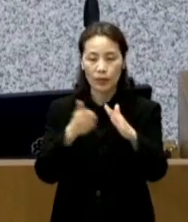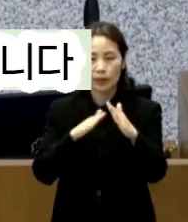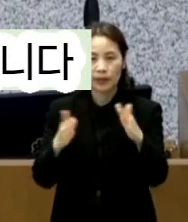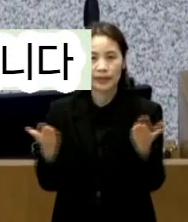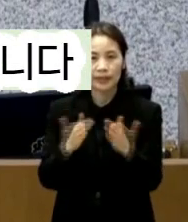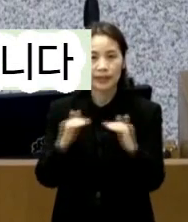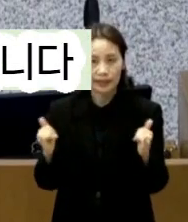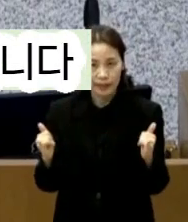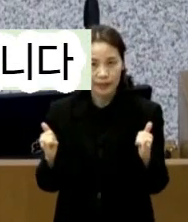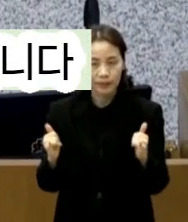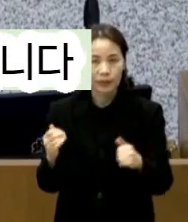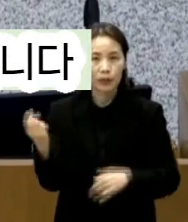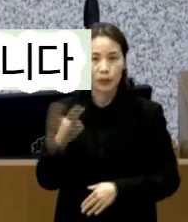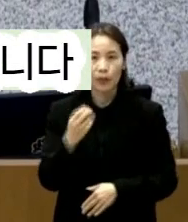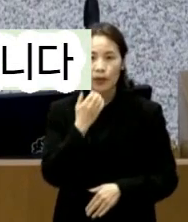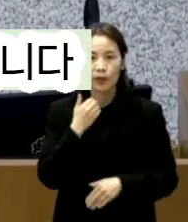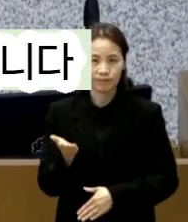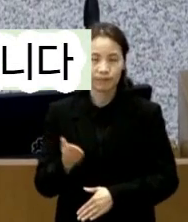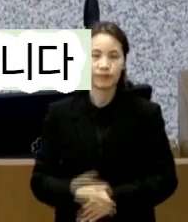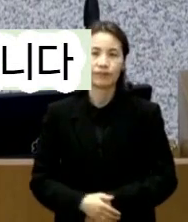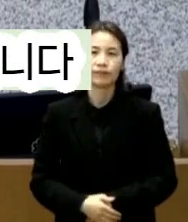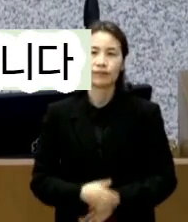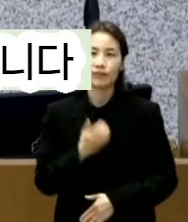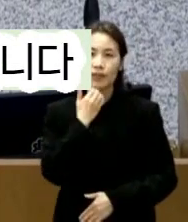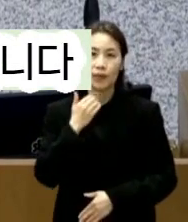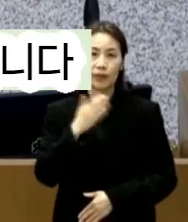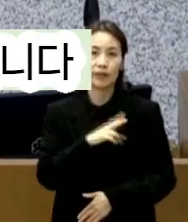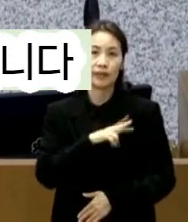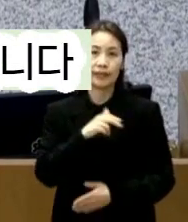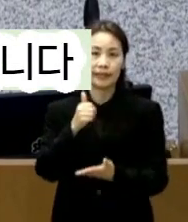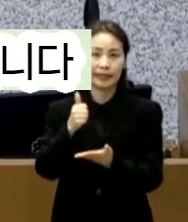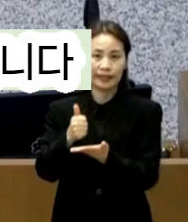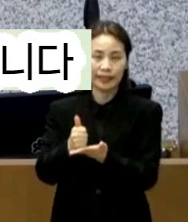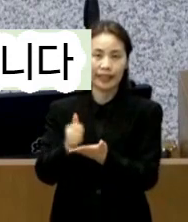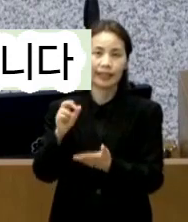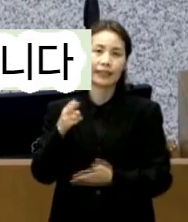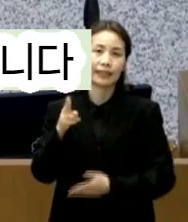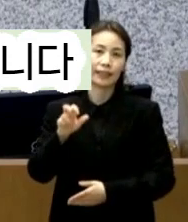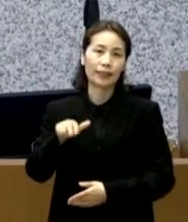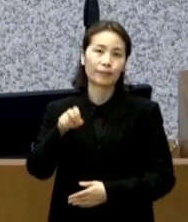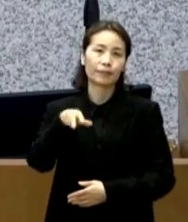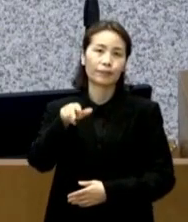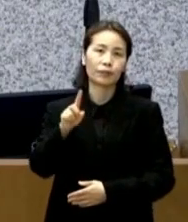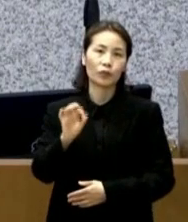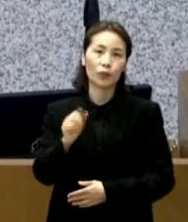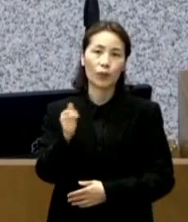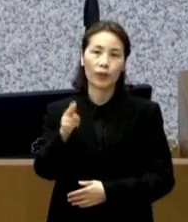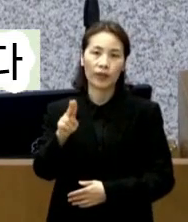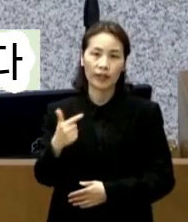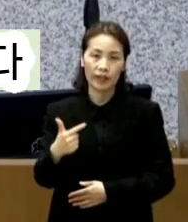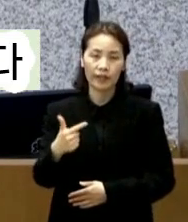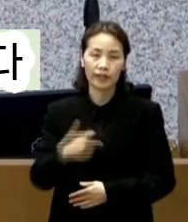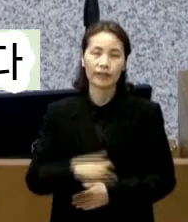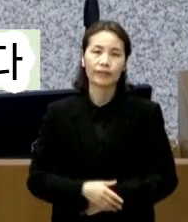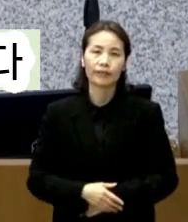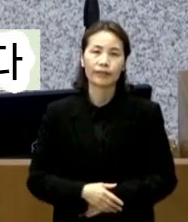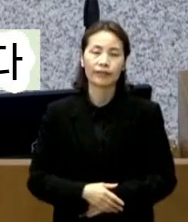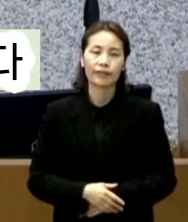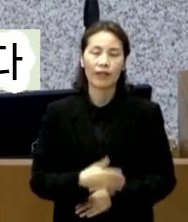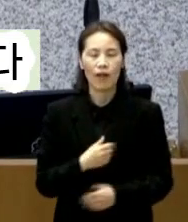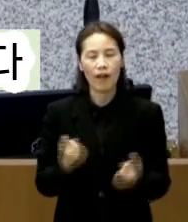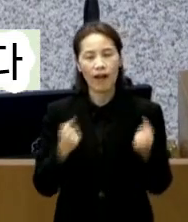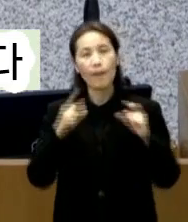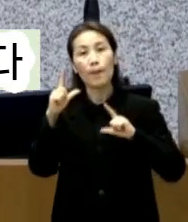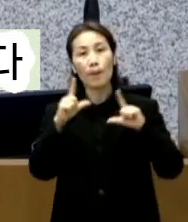공직자 여러분, 그리고 동료연 여러분, 경기도 의장 염정현입니다. 건강한 모습으로